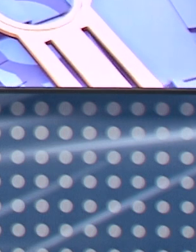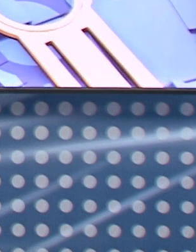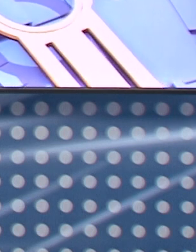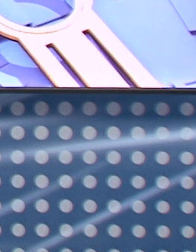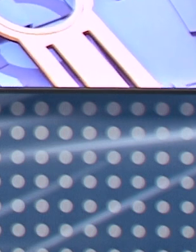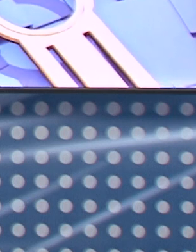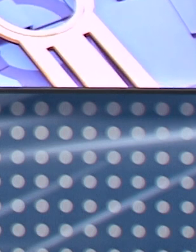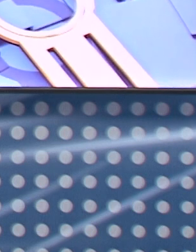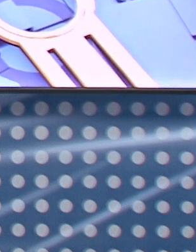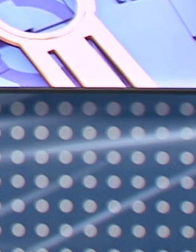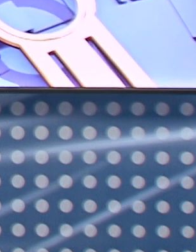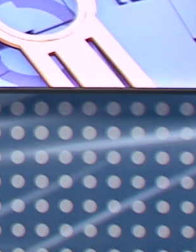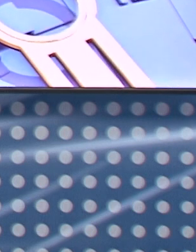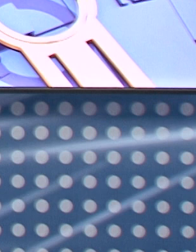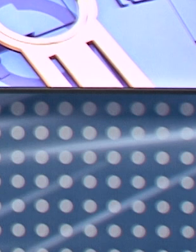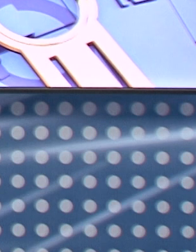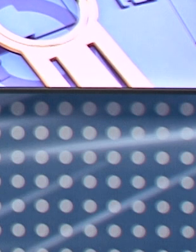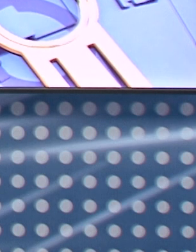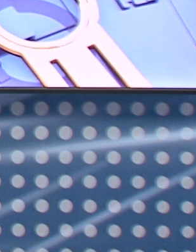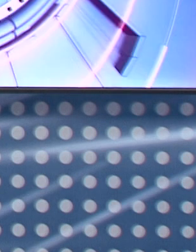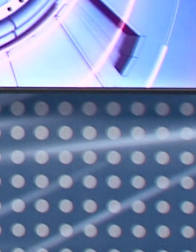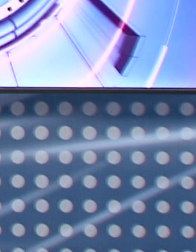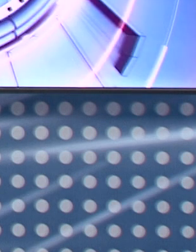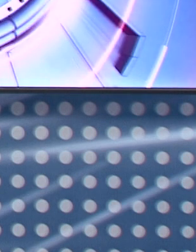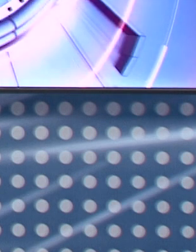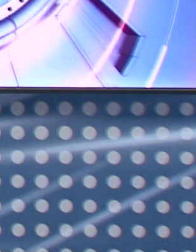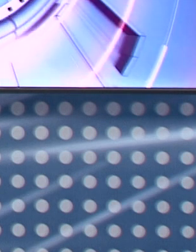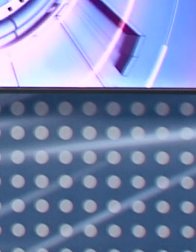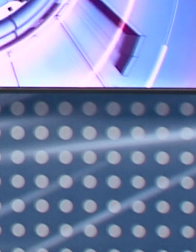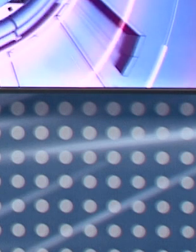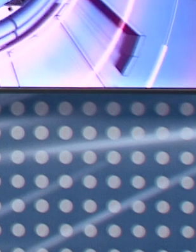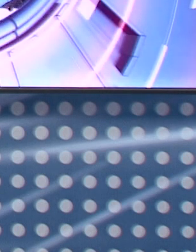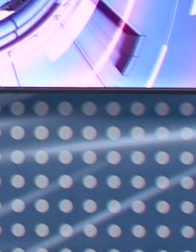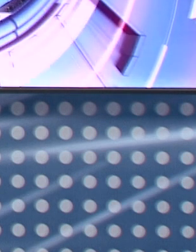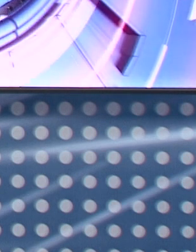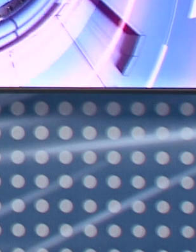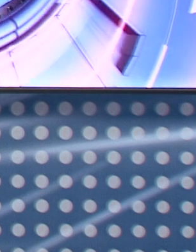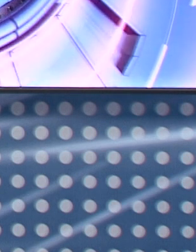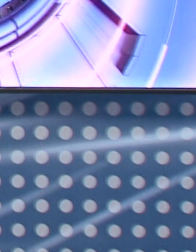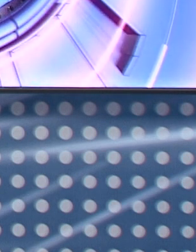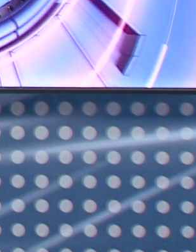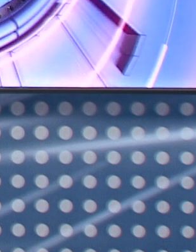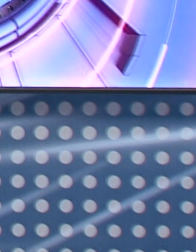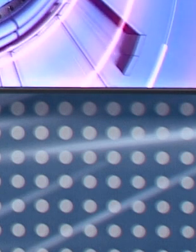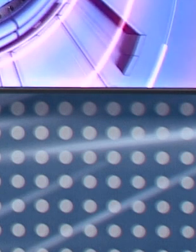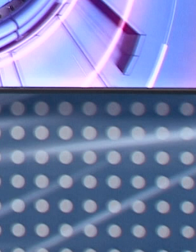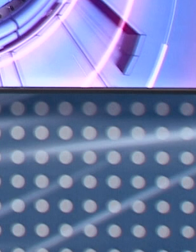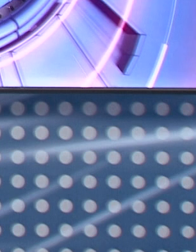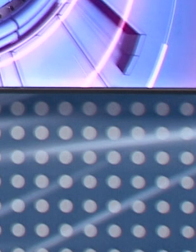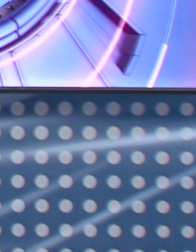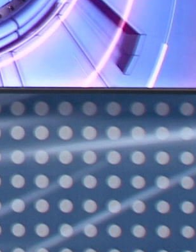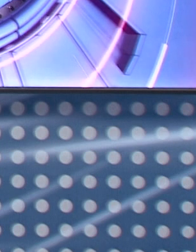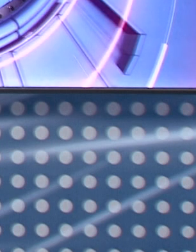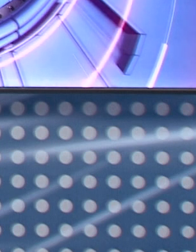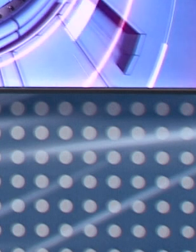стал площадкой, призванной рассказать и показать достижения отечественного сектора агропромышленного комплекса. Большие события